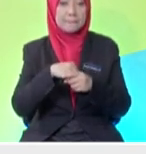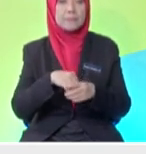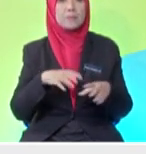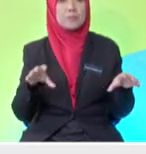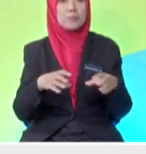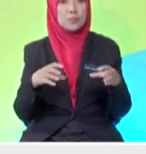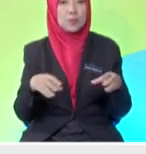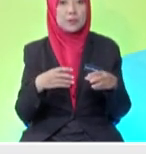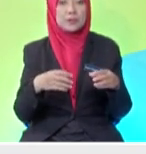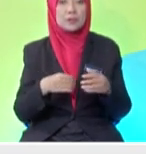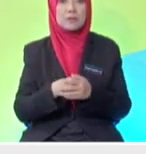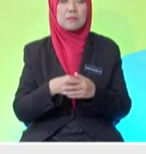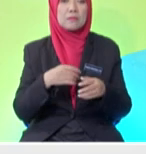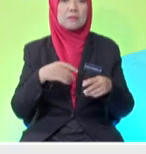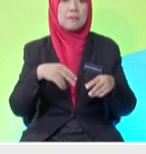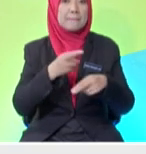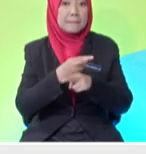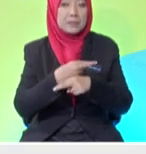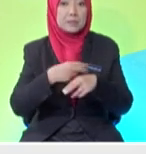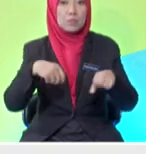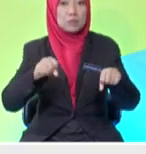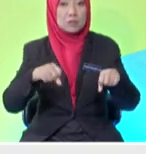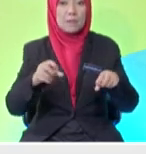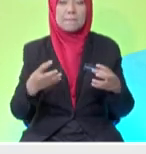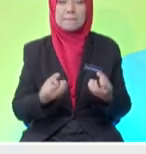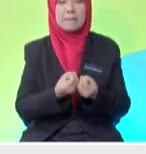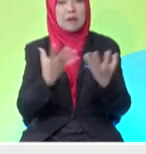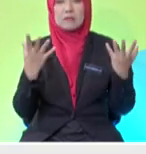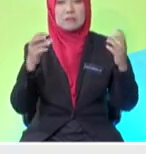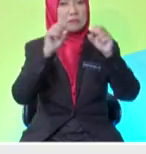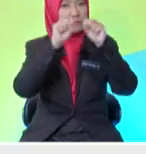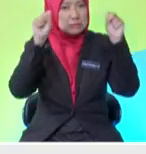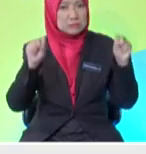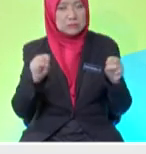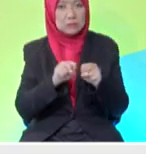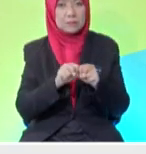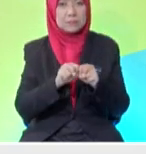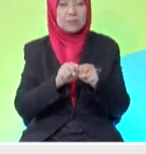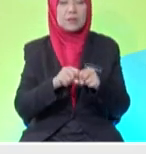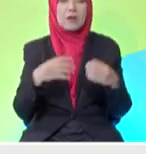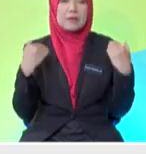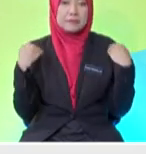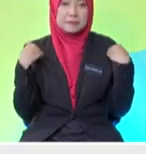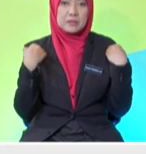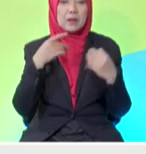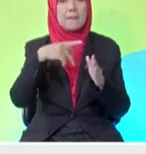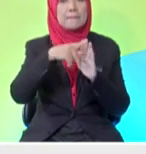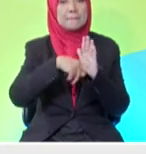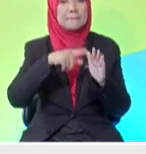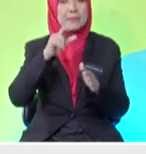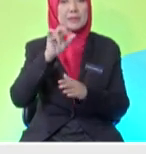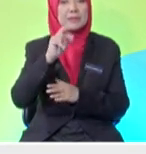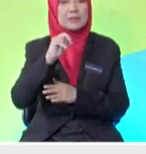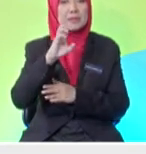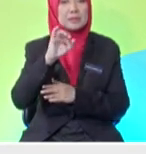kita terdapat banyak sistem Oke kita terdapat banyak sistem contohnya macam sistem pelintiran sistem bahan api